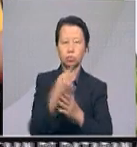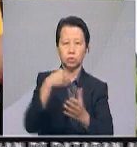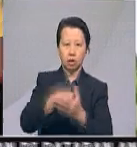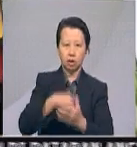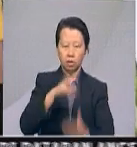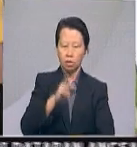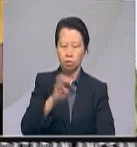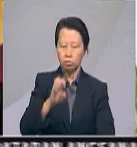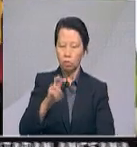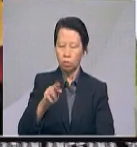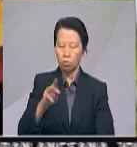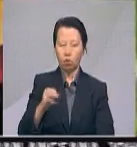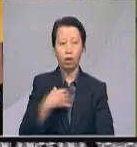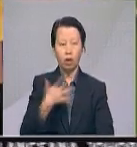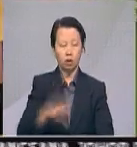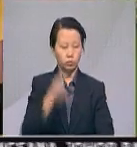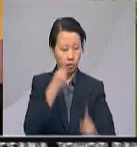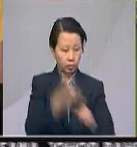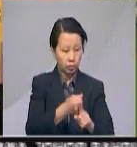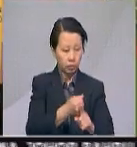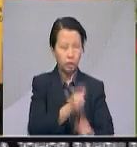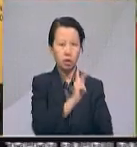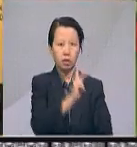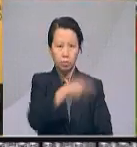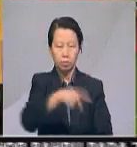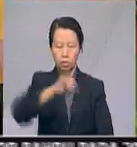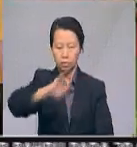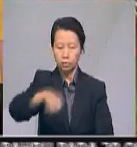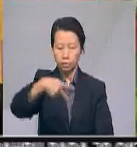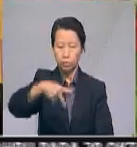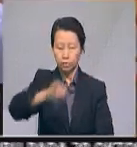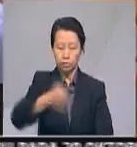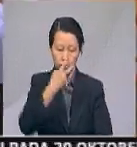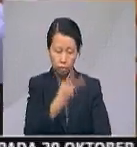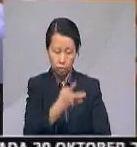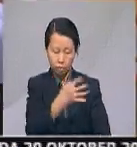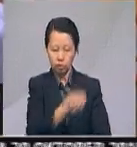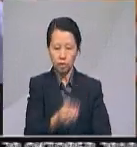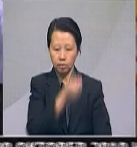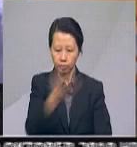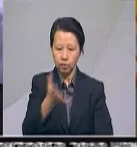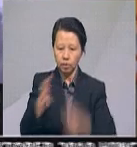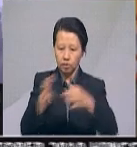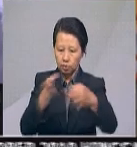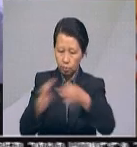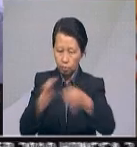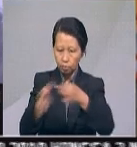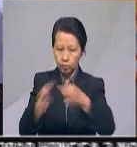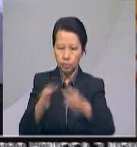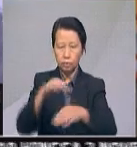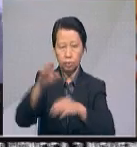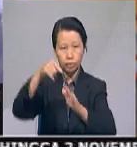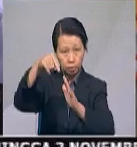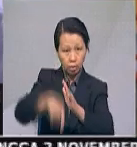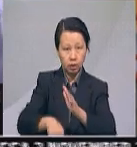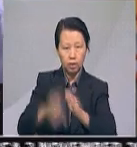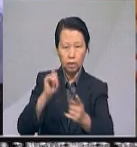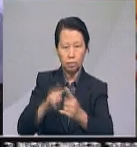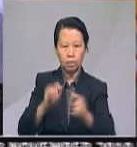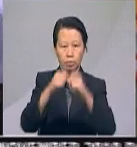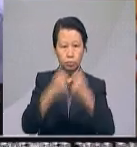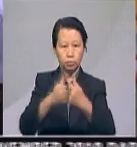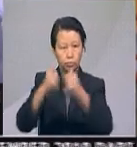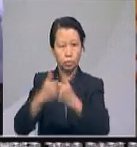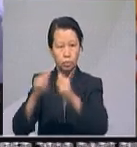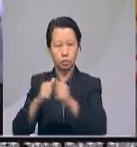itu memang telah pun saya mengarahkan Ketua Pengarah JPJ untuk melihat dan memberikan keterangan dan penerangan yang lebih lanjut kepada